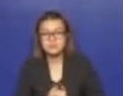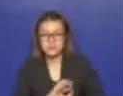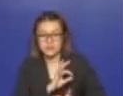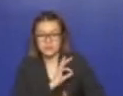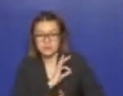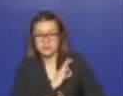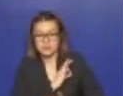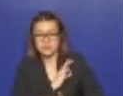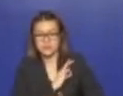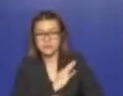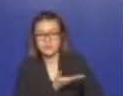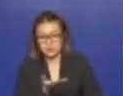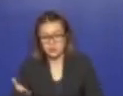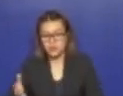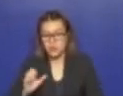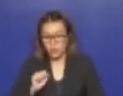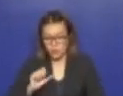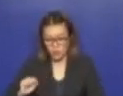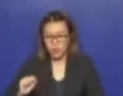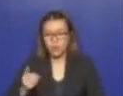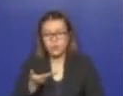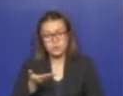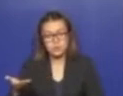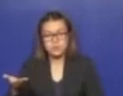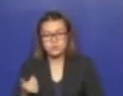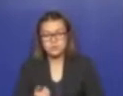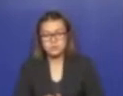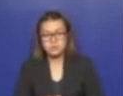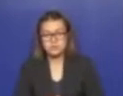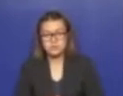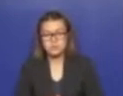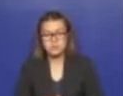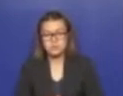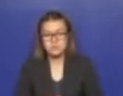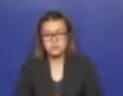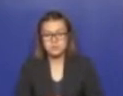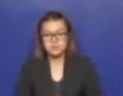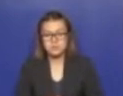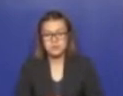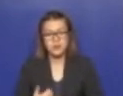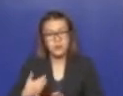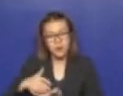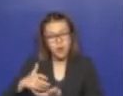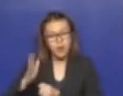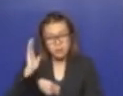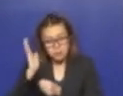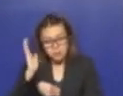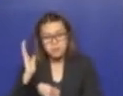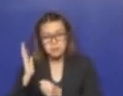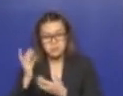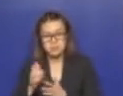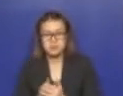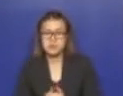กสภาผู้แทนราษฎรหลายท่านที่ขึ้นมากล่าว